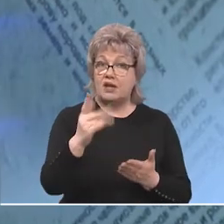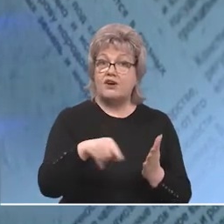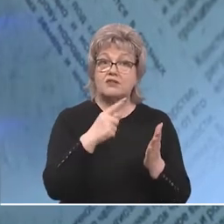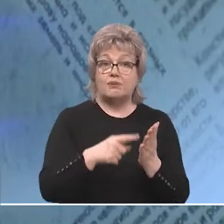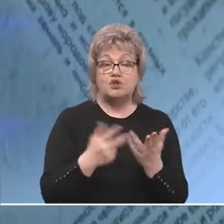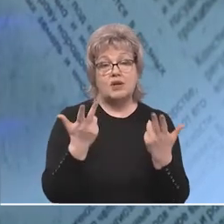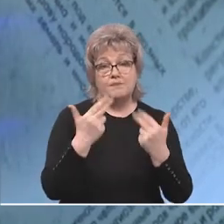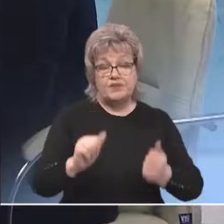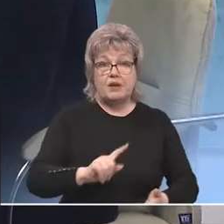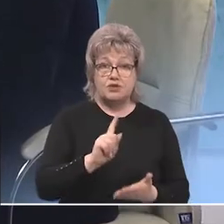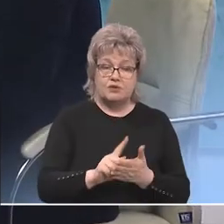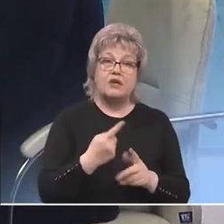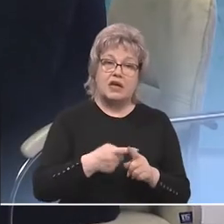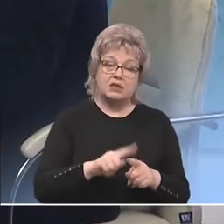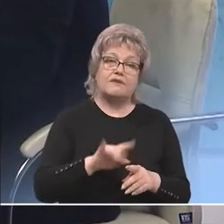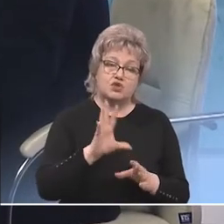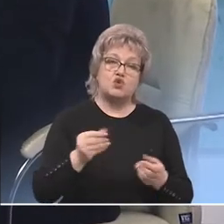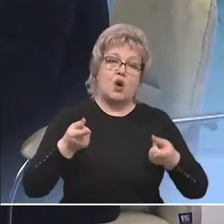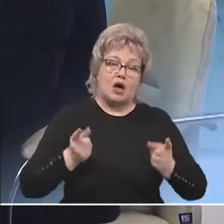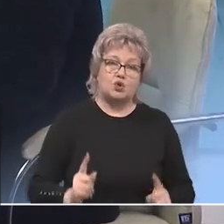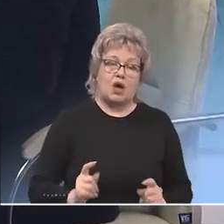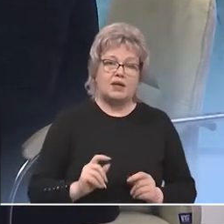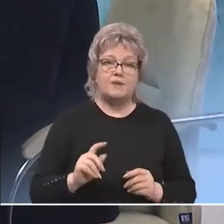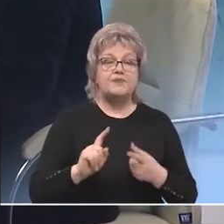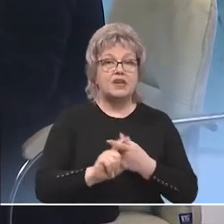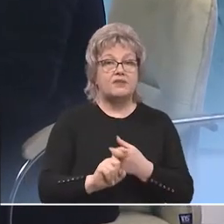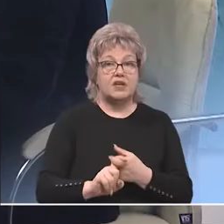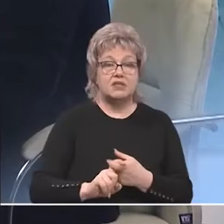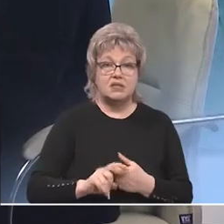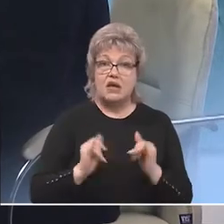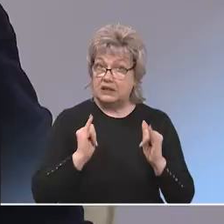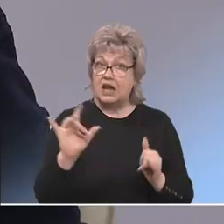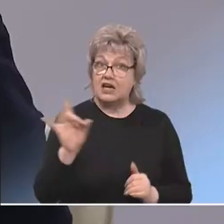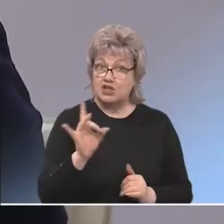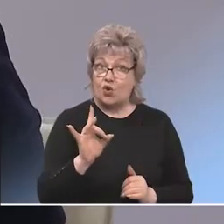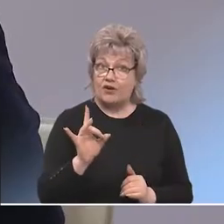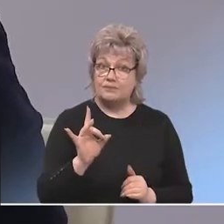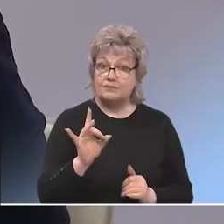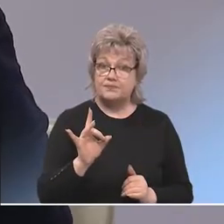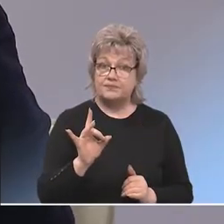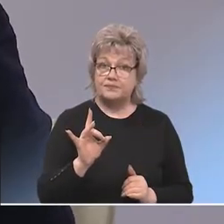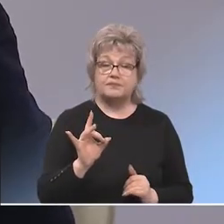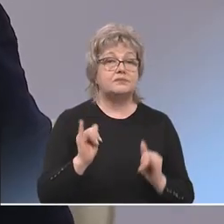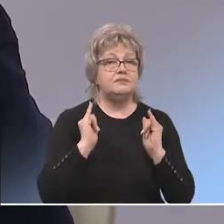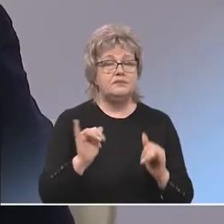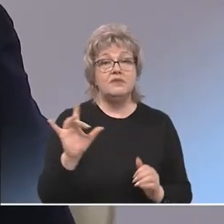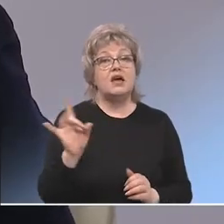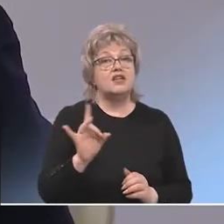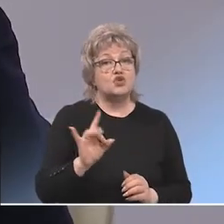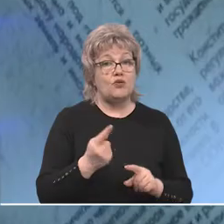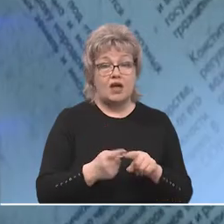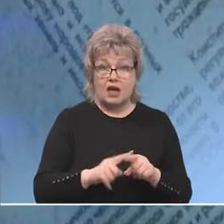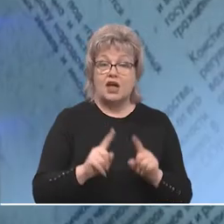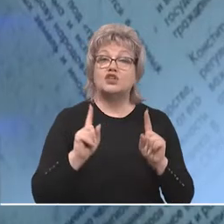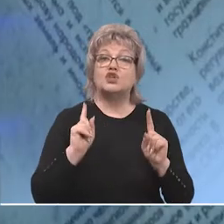да, безусловно. Все это актуально, да? Туберкулез, да, является по-прежнему актуальной инфекцией. Для Ростова это актуально? Для Ростова это